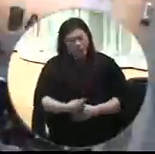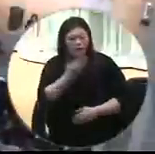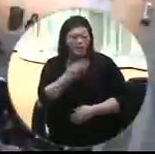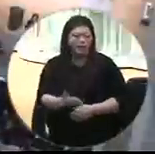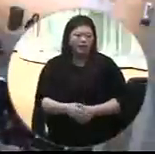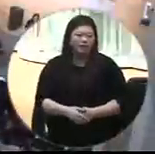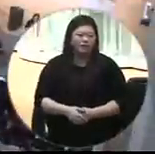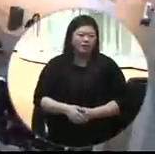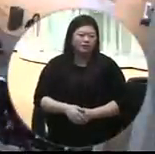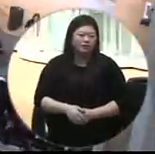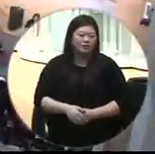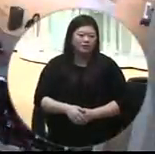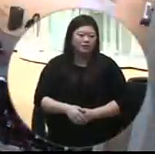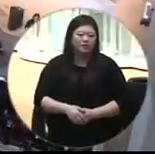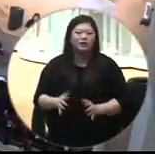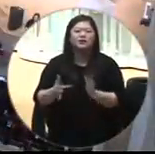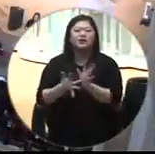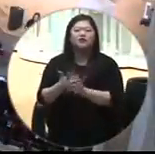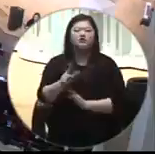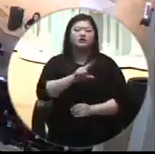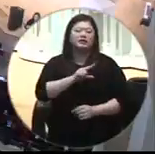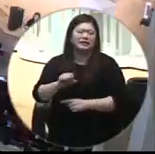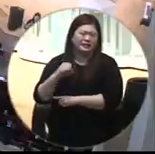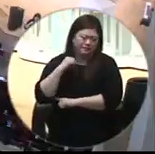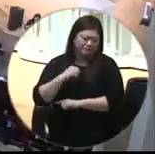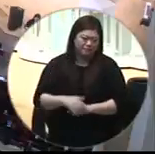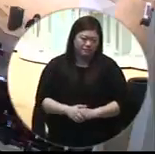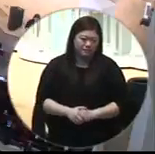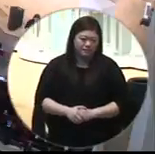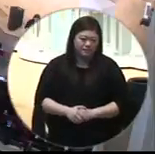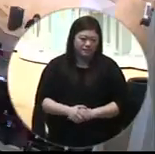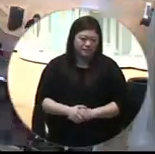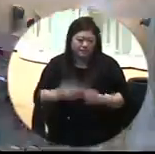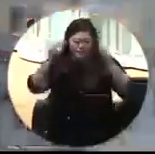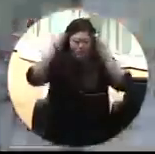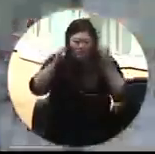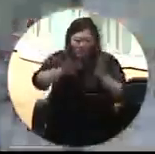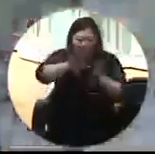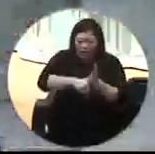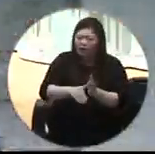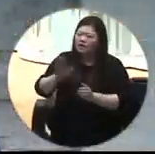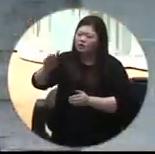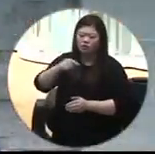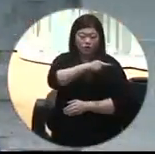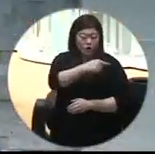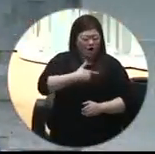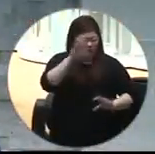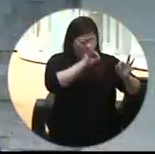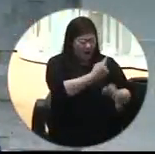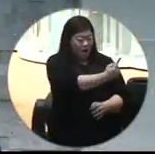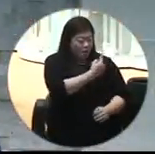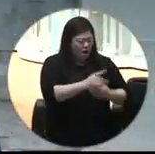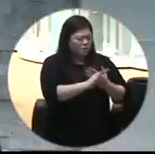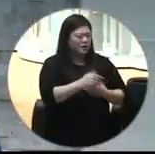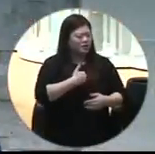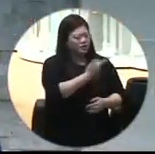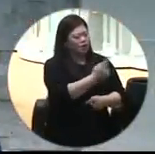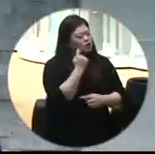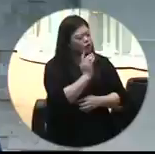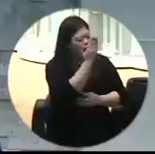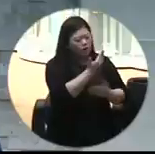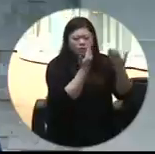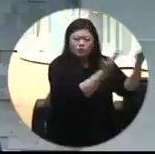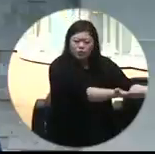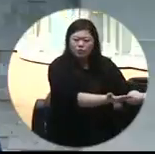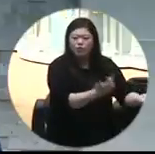예수 이름, 예수 이름의 권세. 환난 날에 나를 부르라. 내가 너를 건지리, 너가 나를 영원하게 하리라. 예수